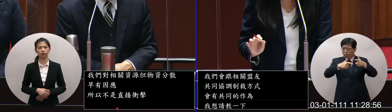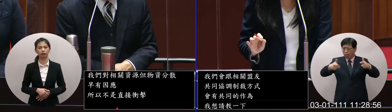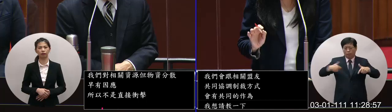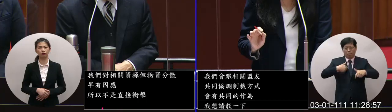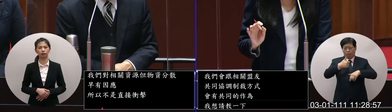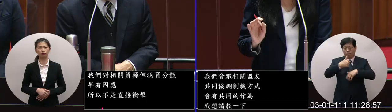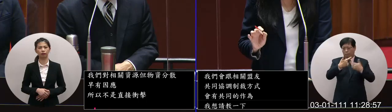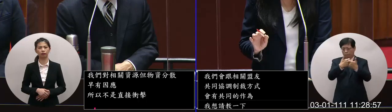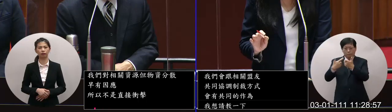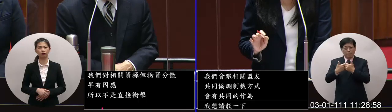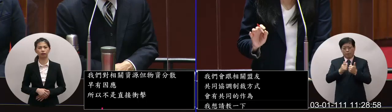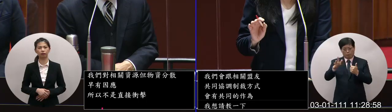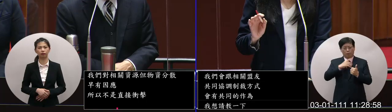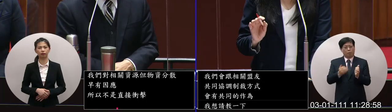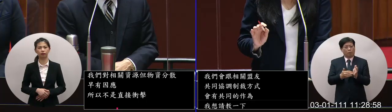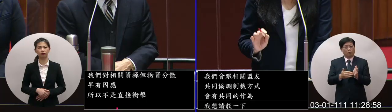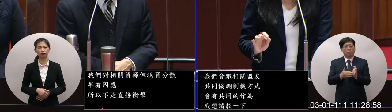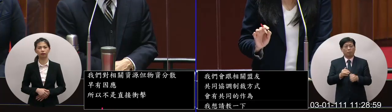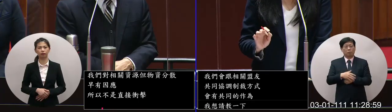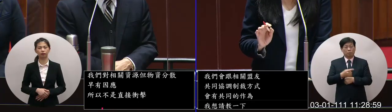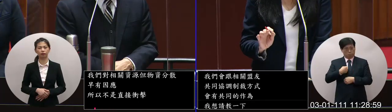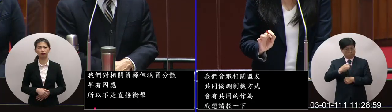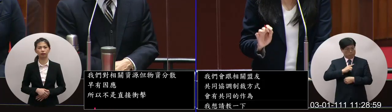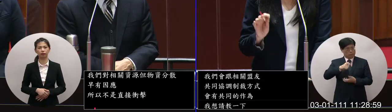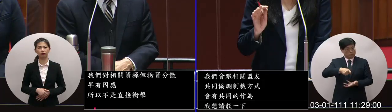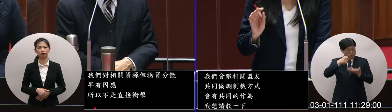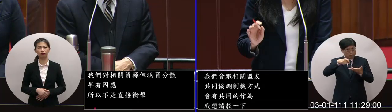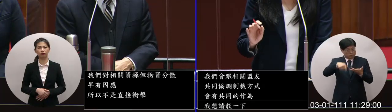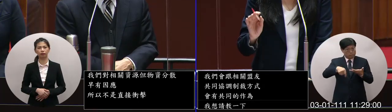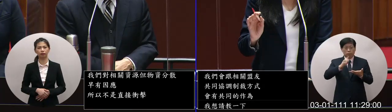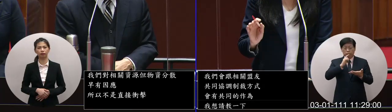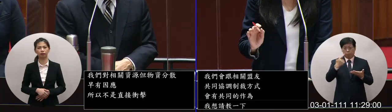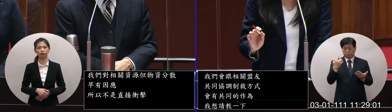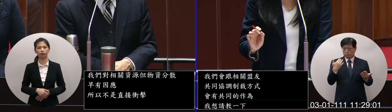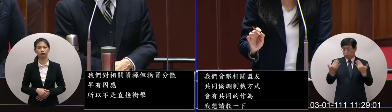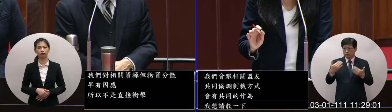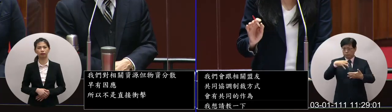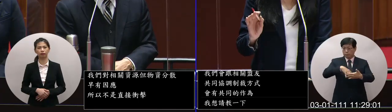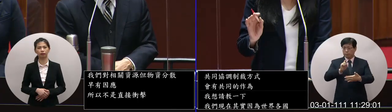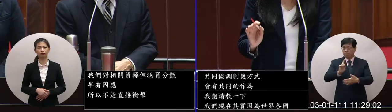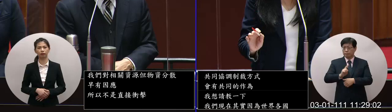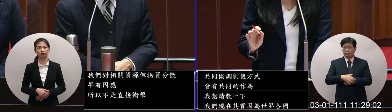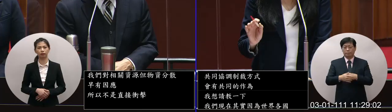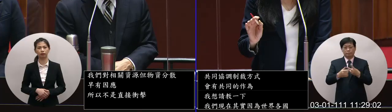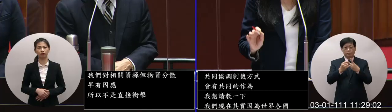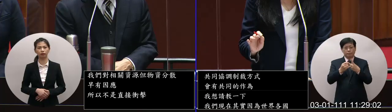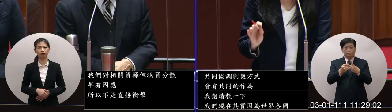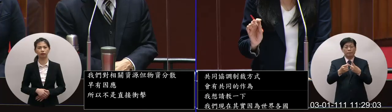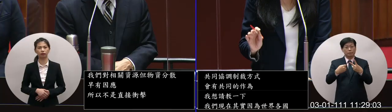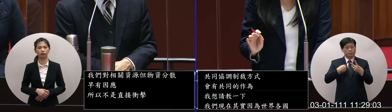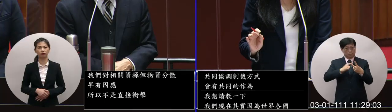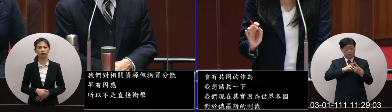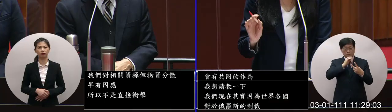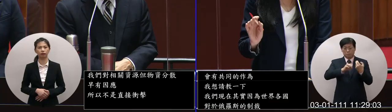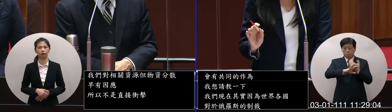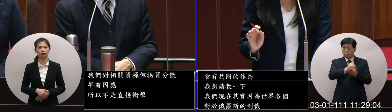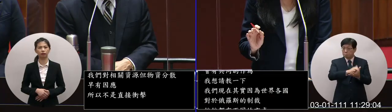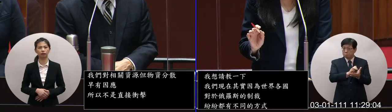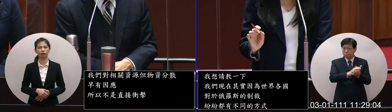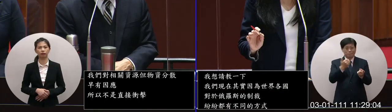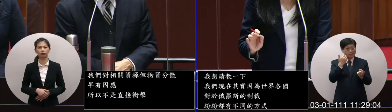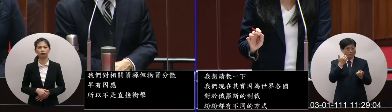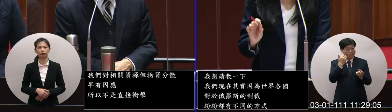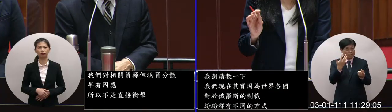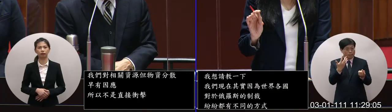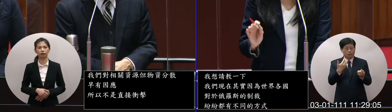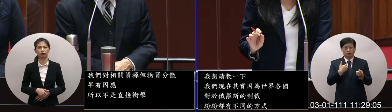方式哦去做他们的制裁。那我们所谓的制裁到底具体的项目是什么？那另外呢，我们所谓的盟友又是哪一些